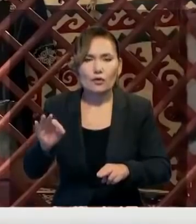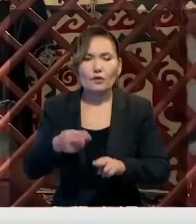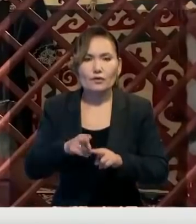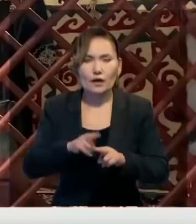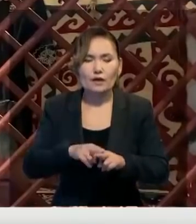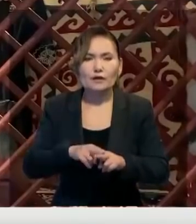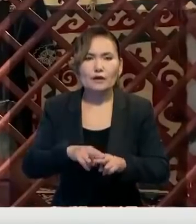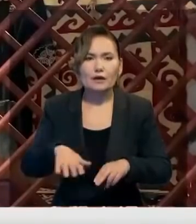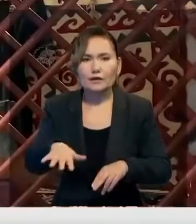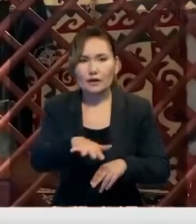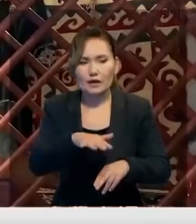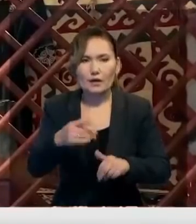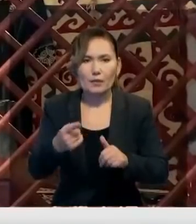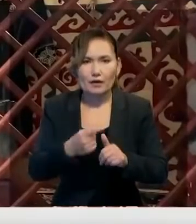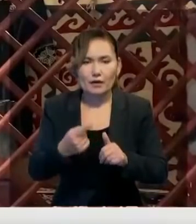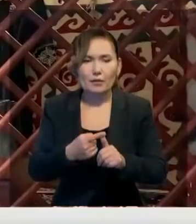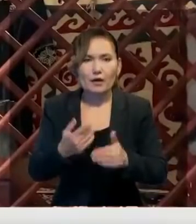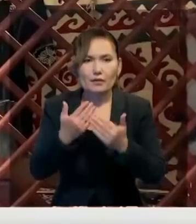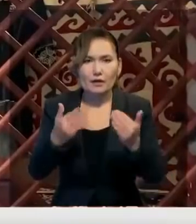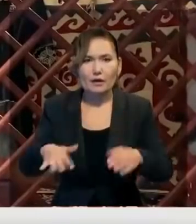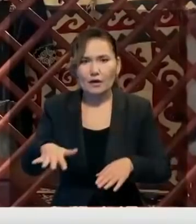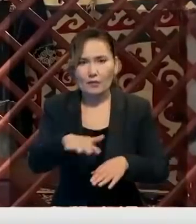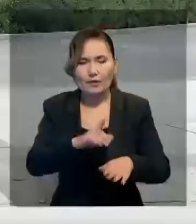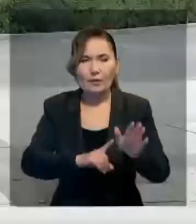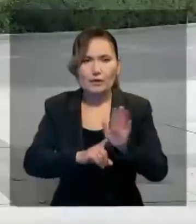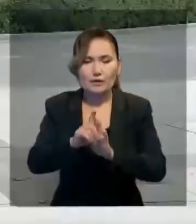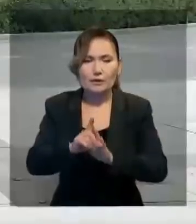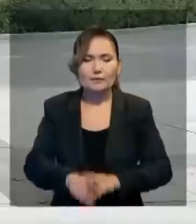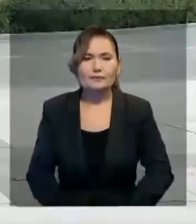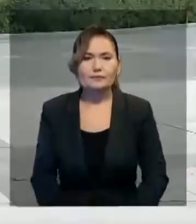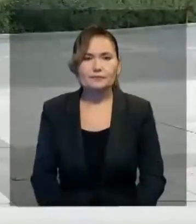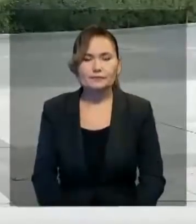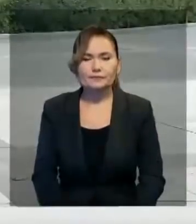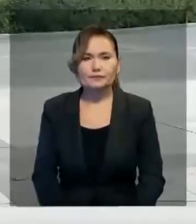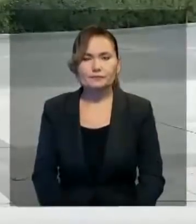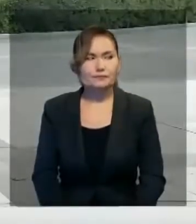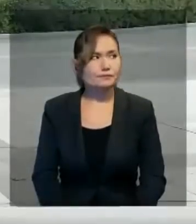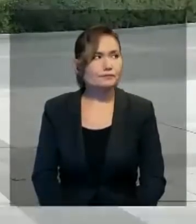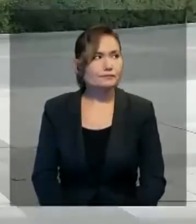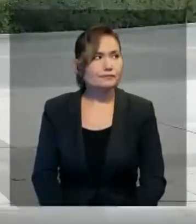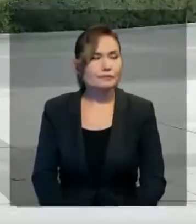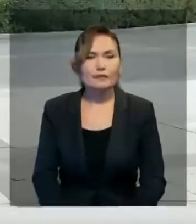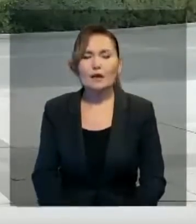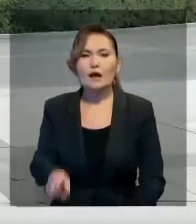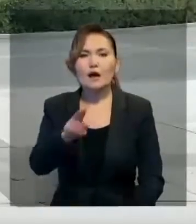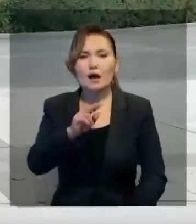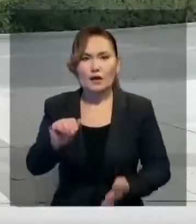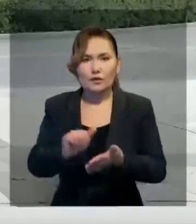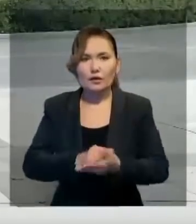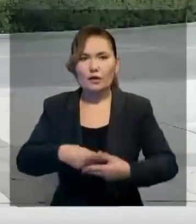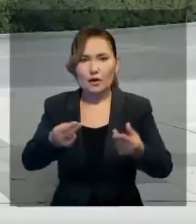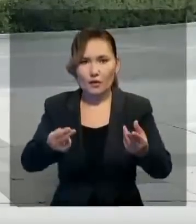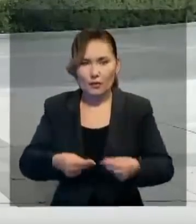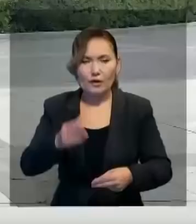Шевченко атындағы меморандумдық комплекстің бастауы. Работа между музеями будет. Меморандум тек сөз жүзінде